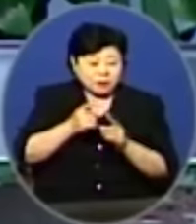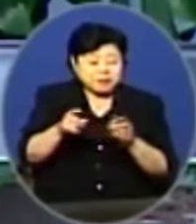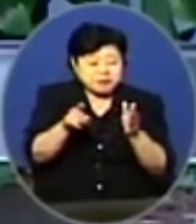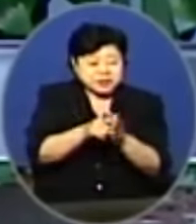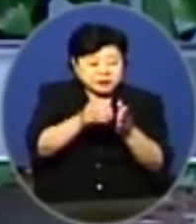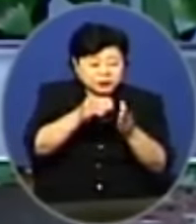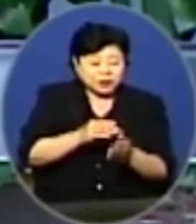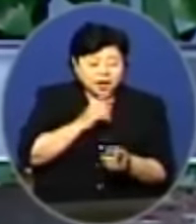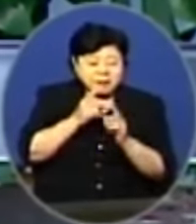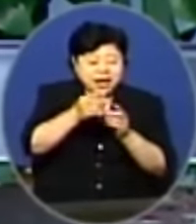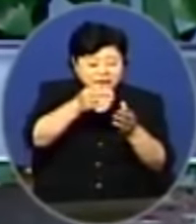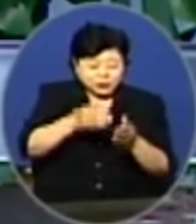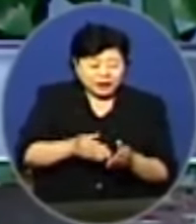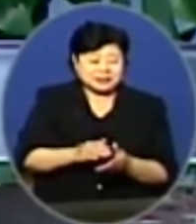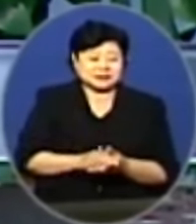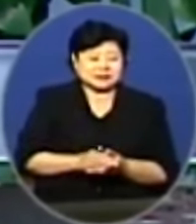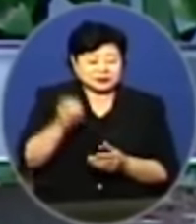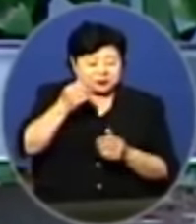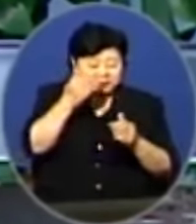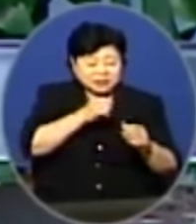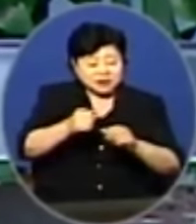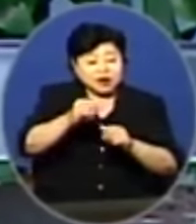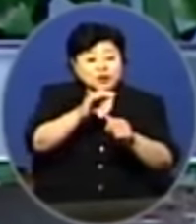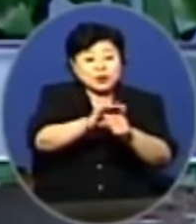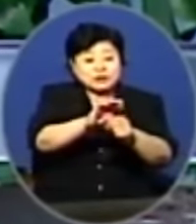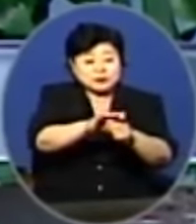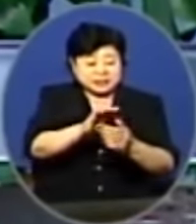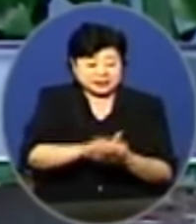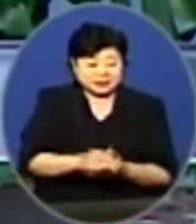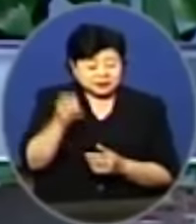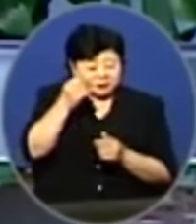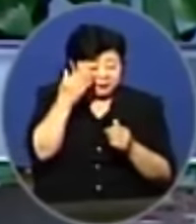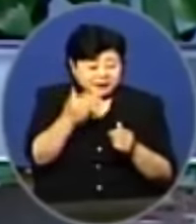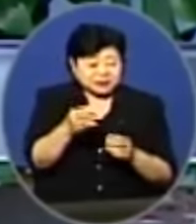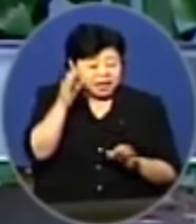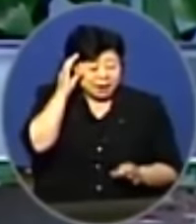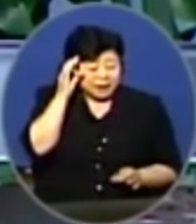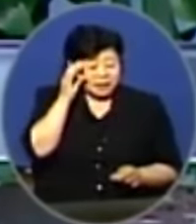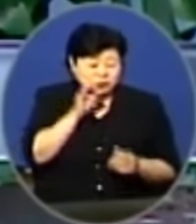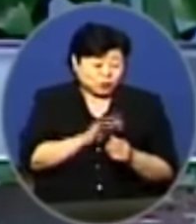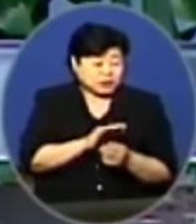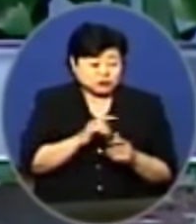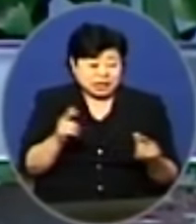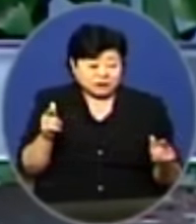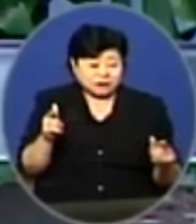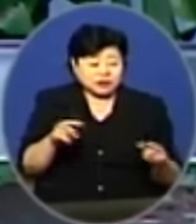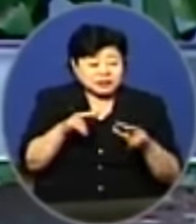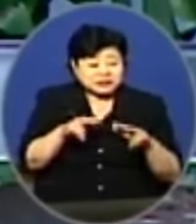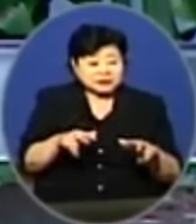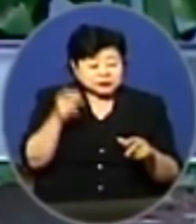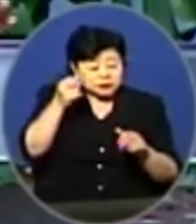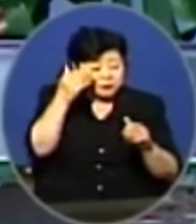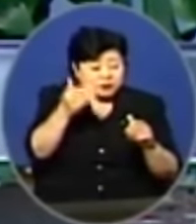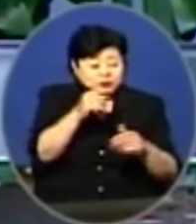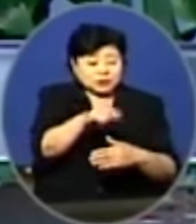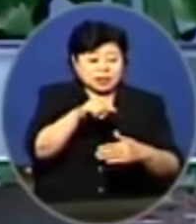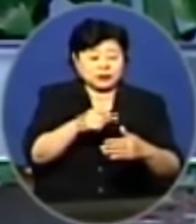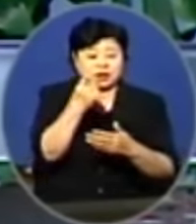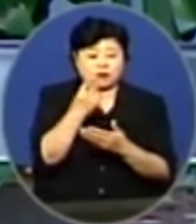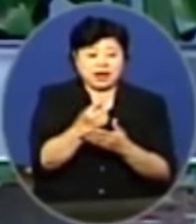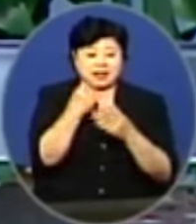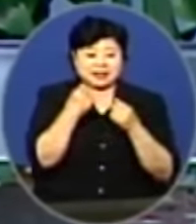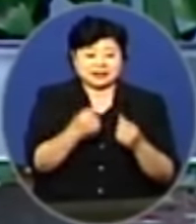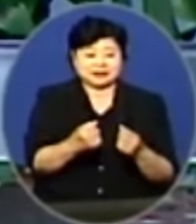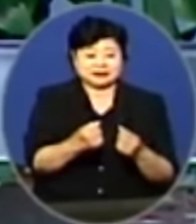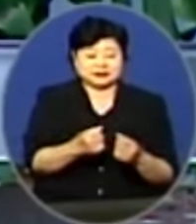믿음을 통해서, 말을 통해서 성령이 역사하는 것입니다. 성령이 가만히 있는데 역사하지 않아요. 지금도 성령이 우리 가운데 역사하고 계신